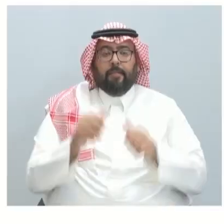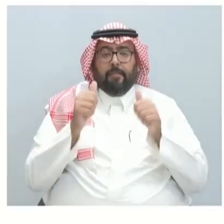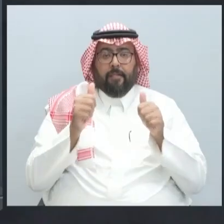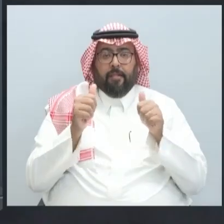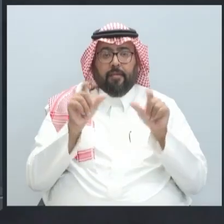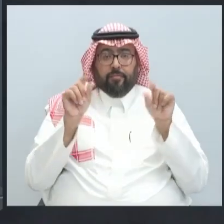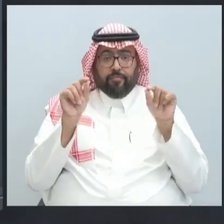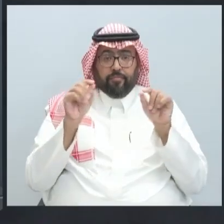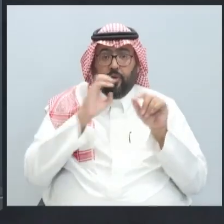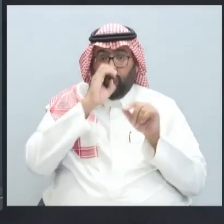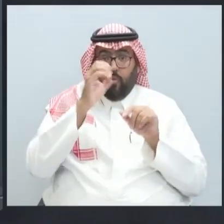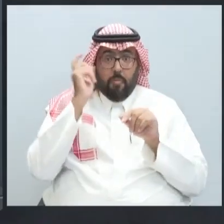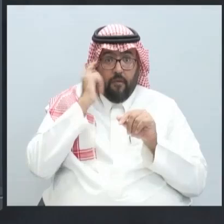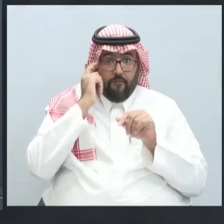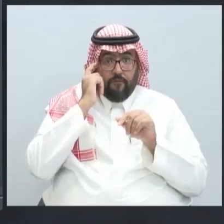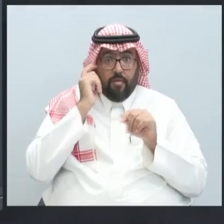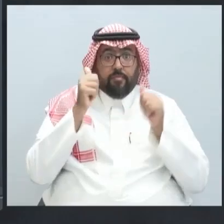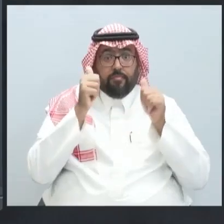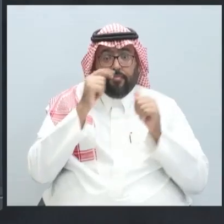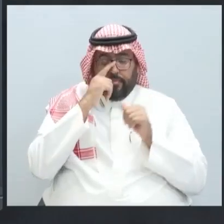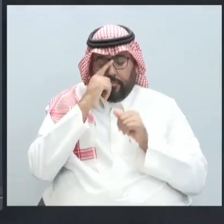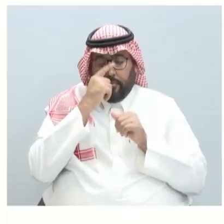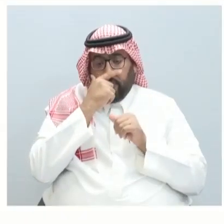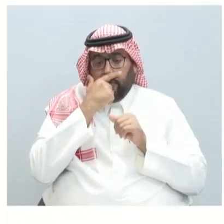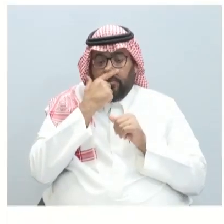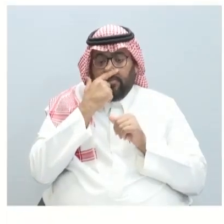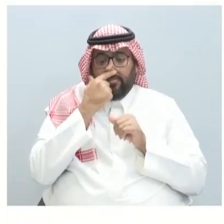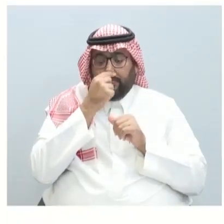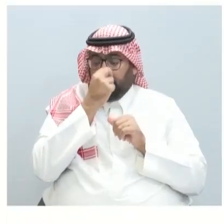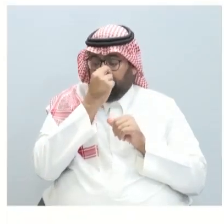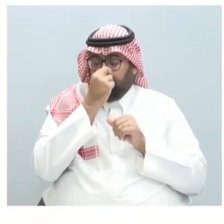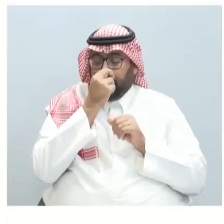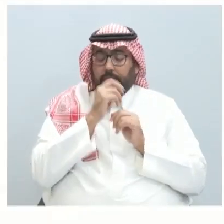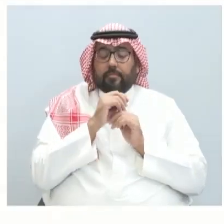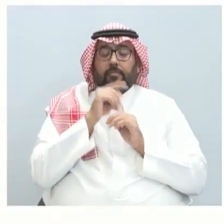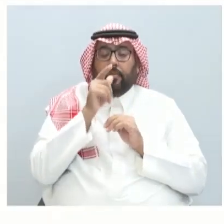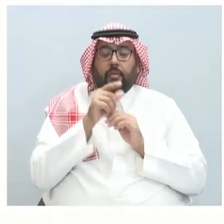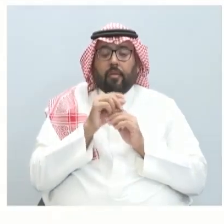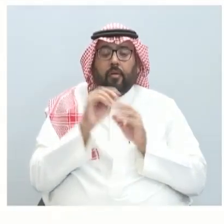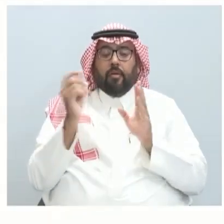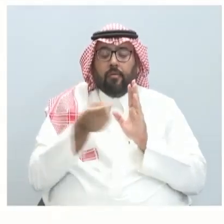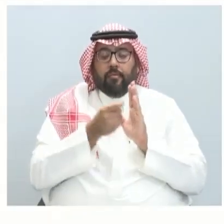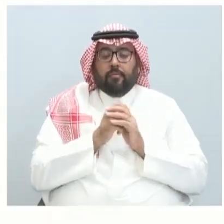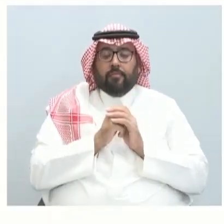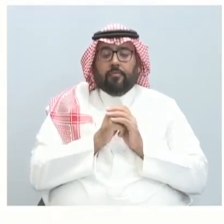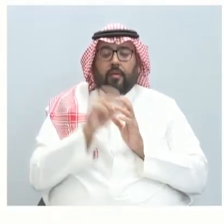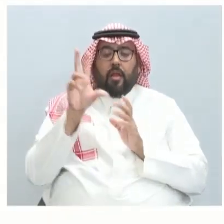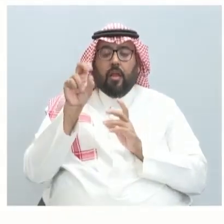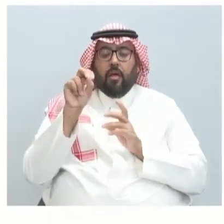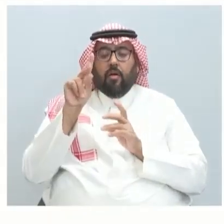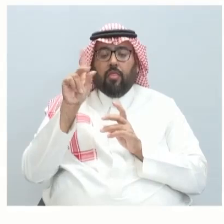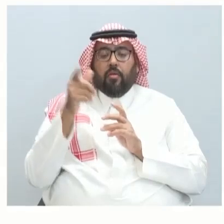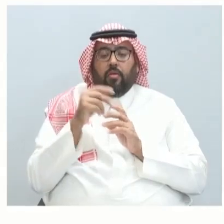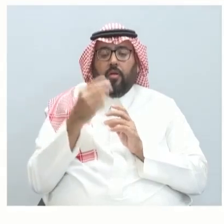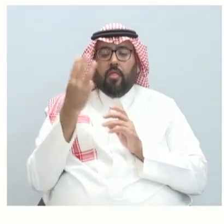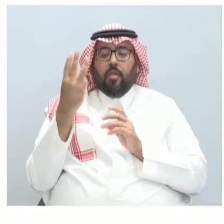هاي مبدعينه وصلت الاجابه بارك الله فيكم اذا نستطيع ابنائي بناتي ان نقوم بها بالتالي القطر هنا